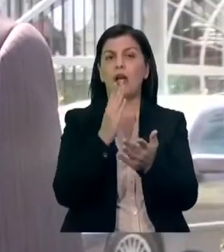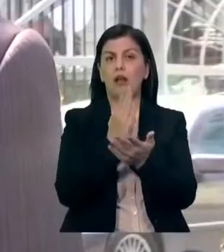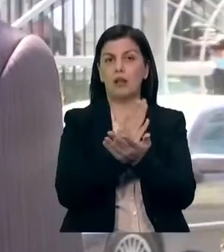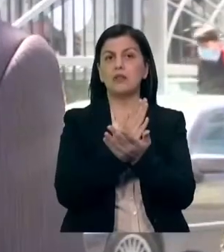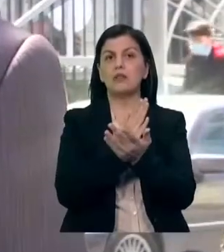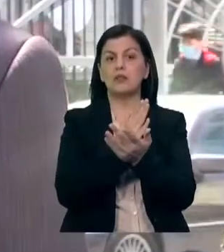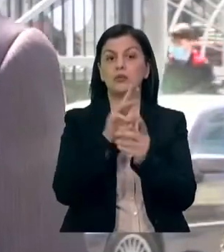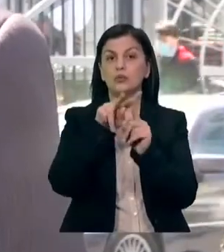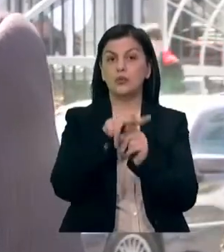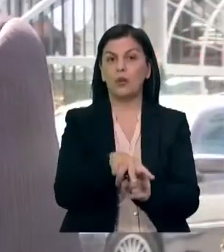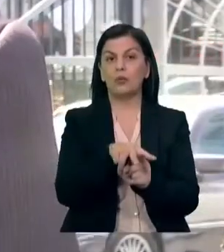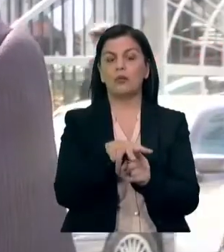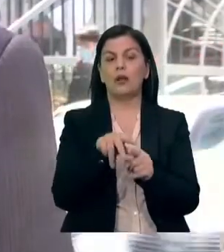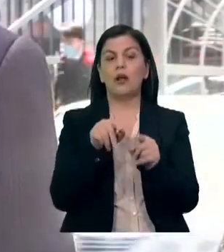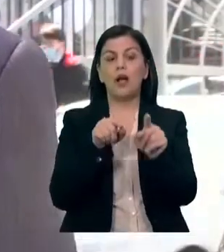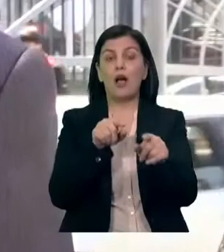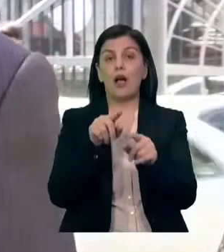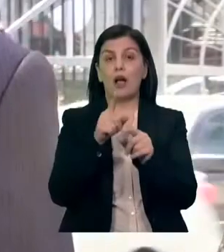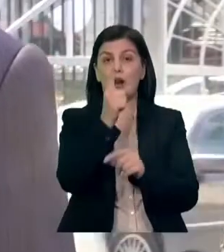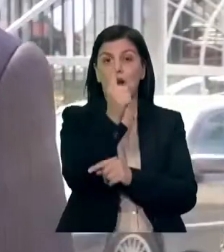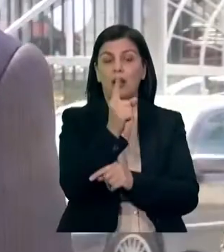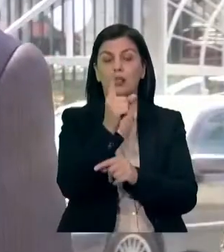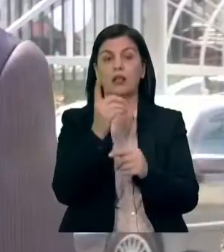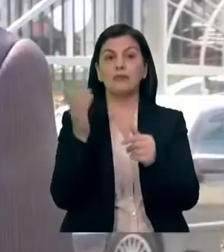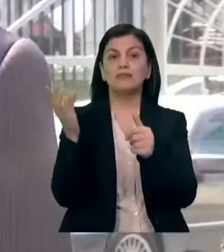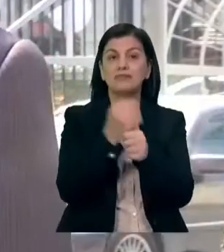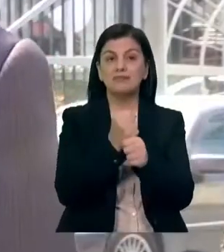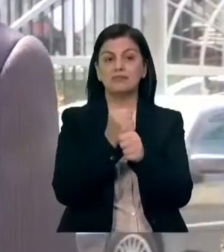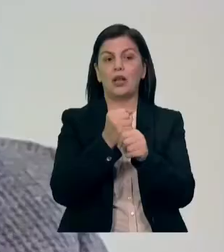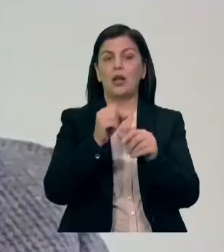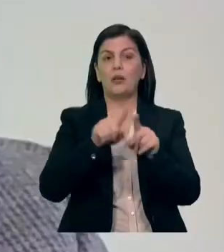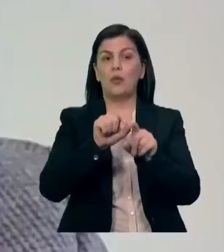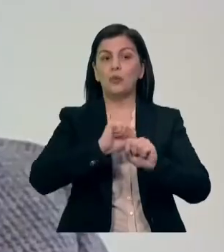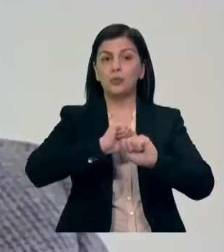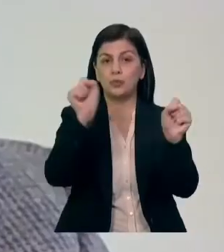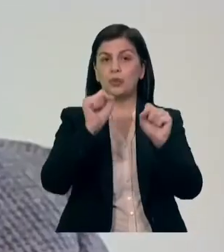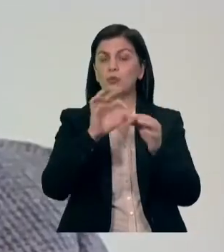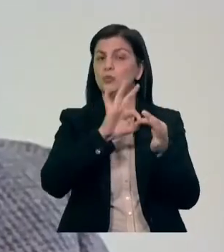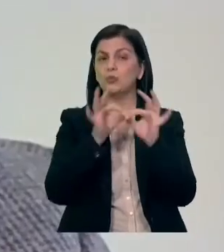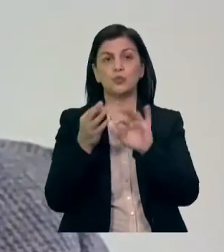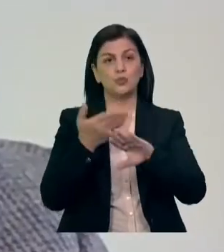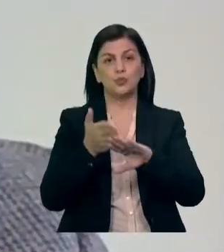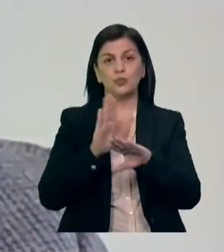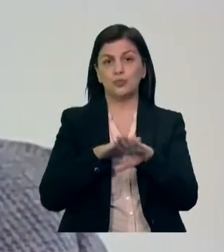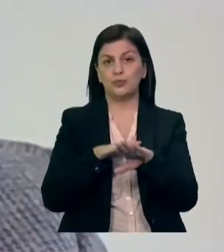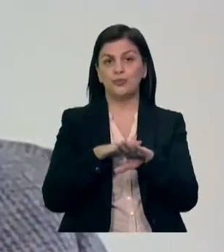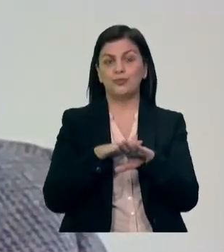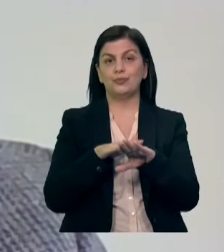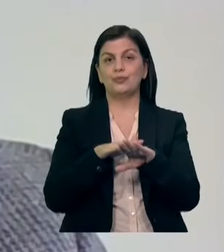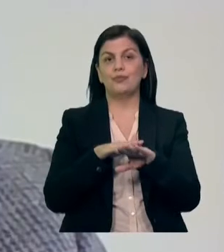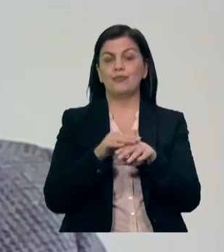da raketin həm aşkarlanmasını, həm məhv edilməsini çətinləşdirir. Dünyada iki ülkədə İskəndər füzesi